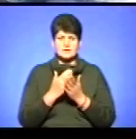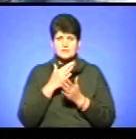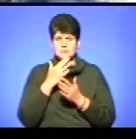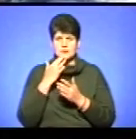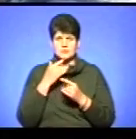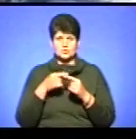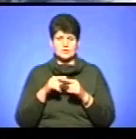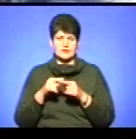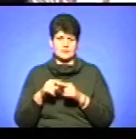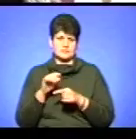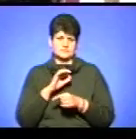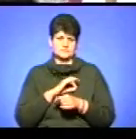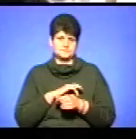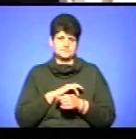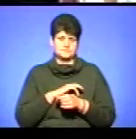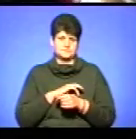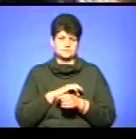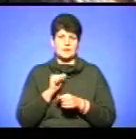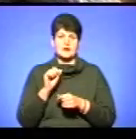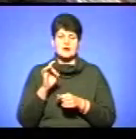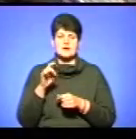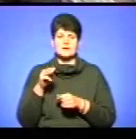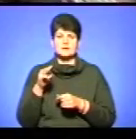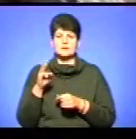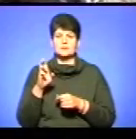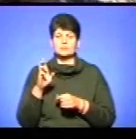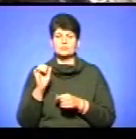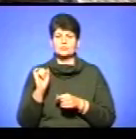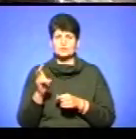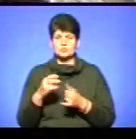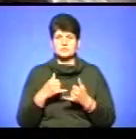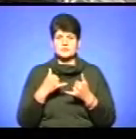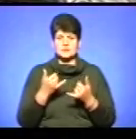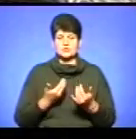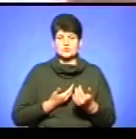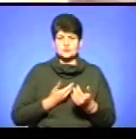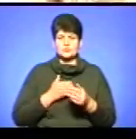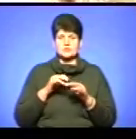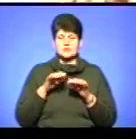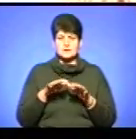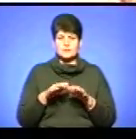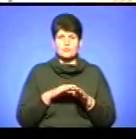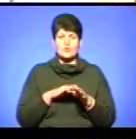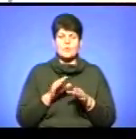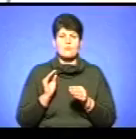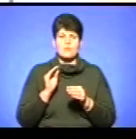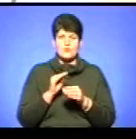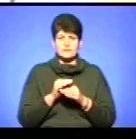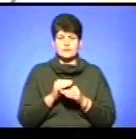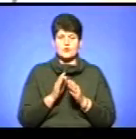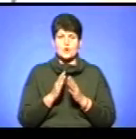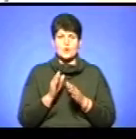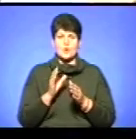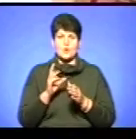багато технік застосовано. Артбук, присвячений життю і діяльності Северини Парелє, поповнив колекцію бібліотеки,